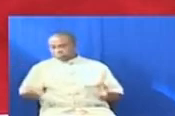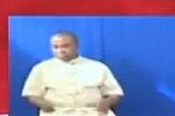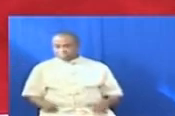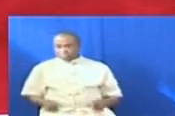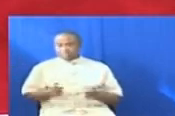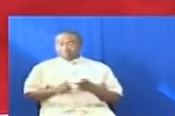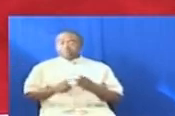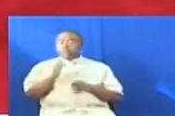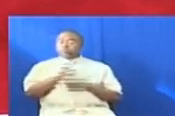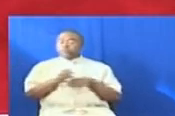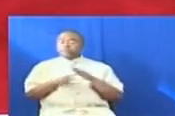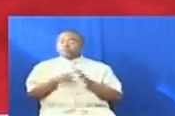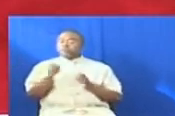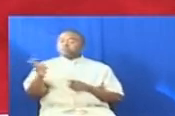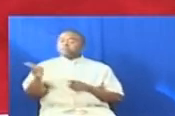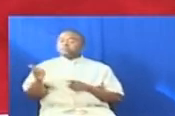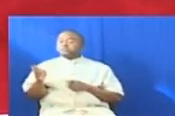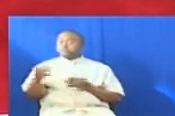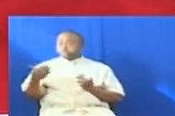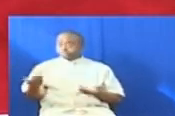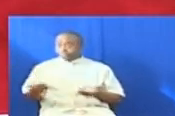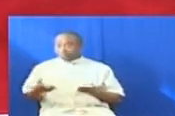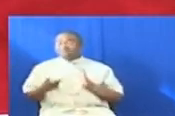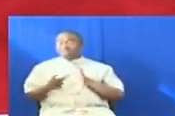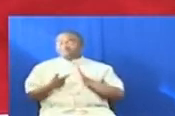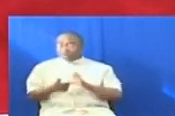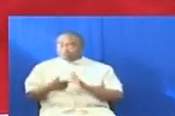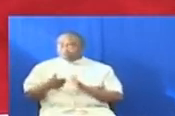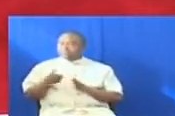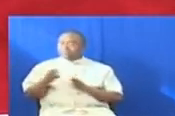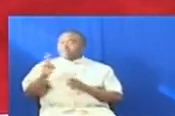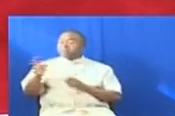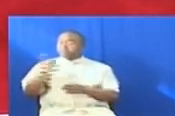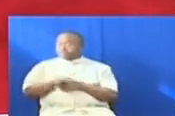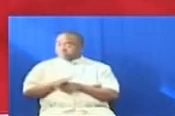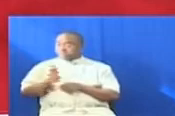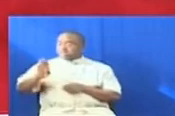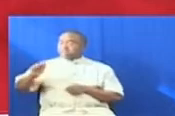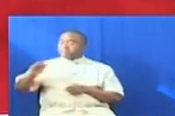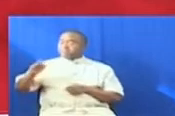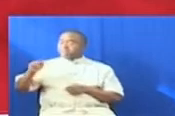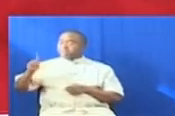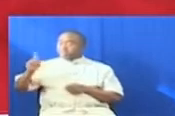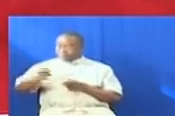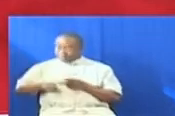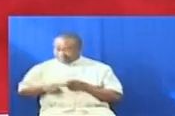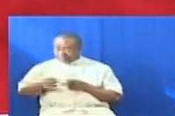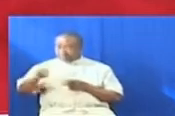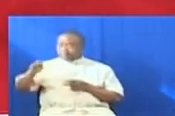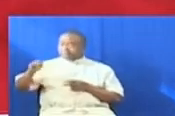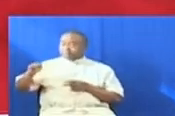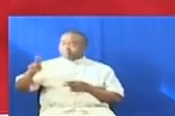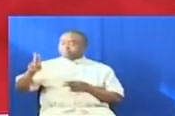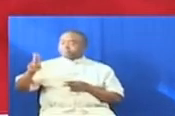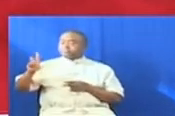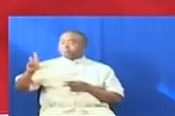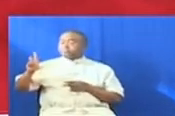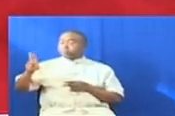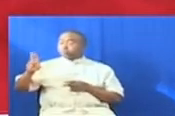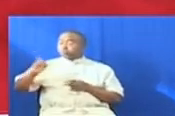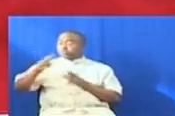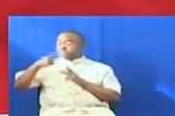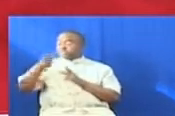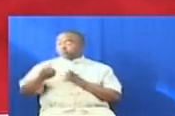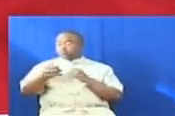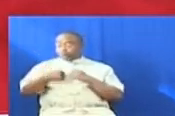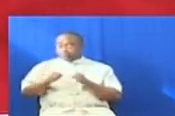wa halmashauri. Halmashauri nyingi kama vile Bariadi, kuna halmashauri ya Mbulu, kuna wapi, sehemu mbalimbali utakuta halmashauri zinashindwa kutekeleza